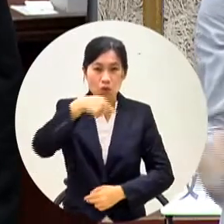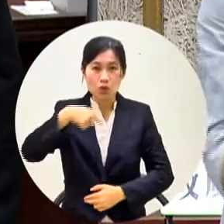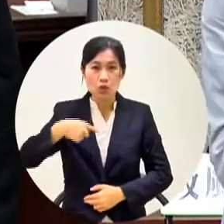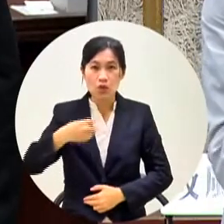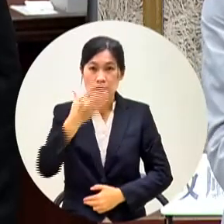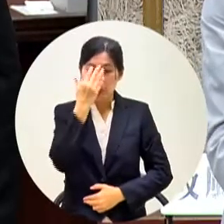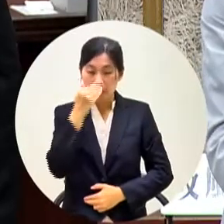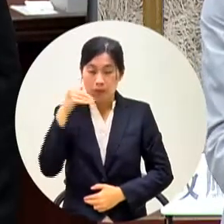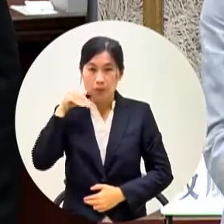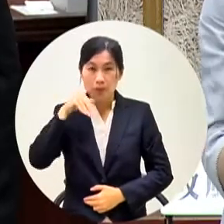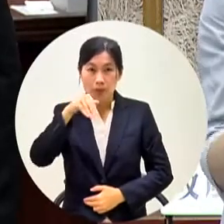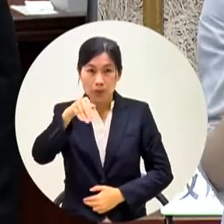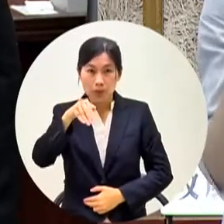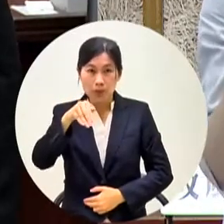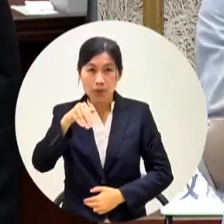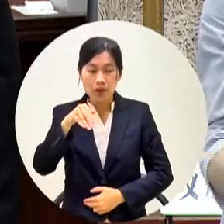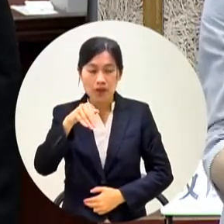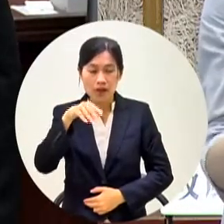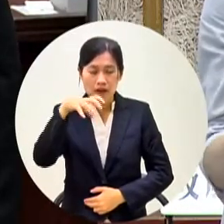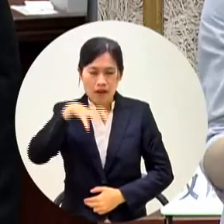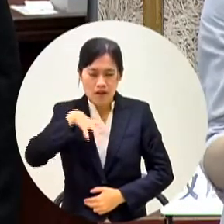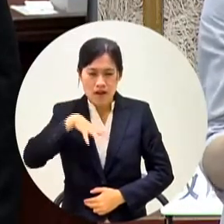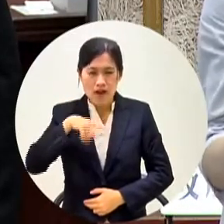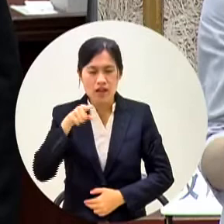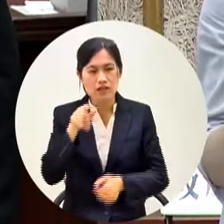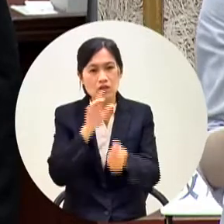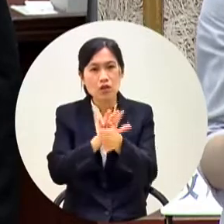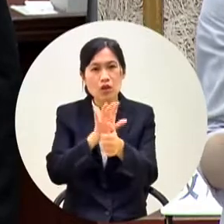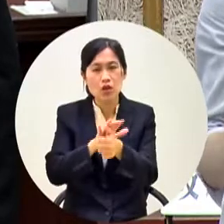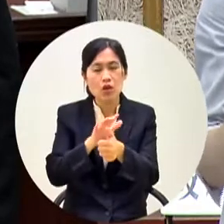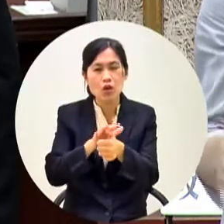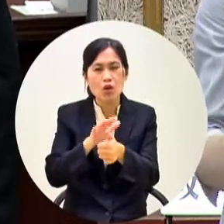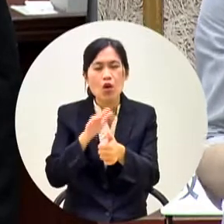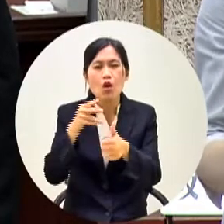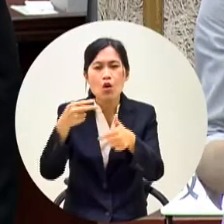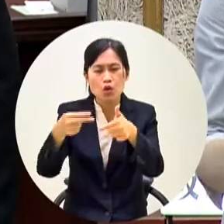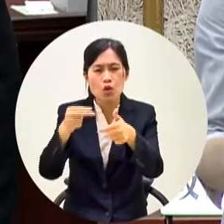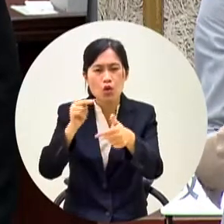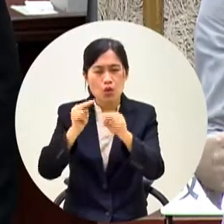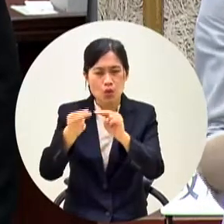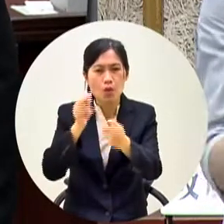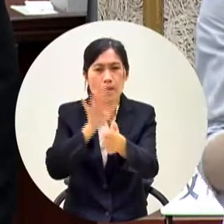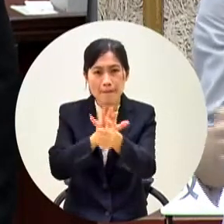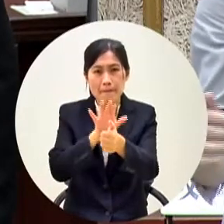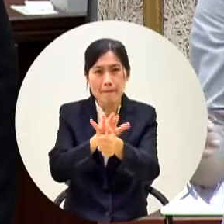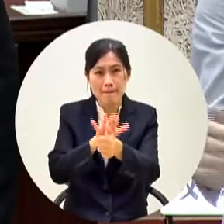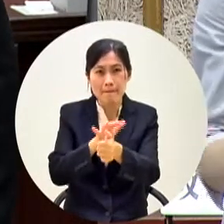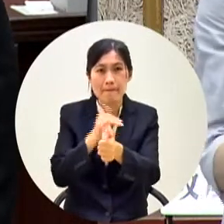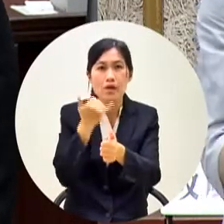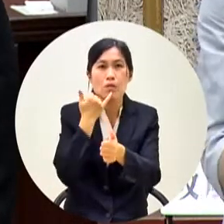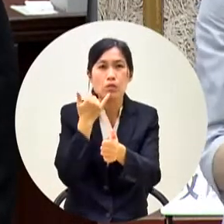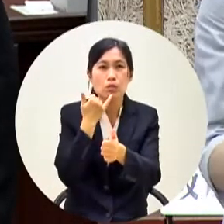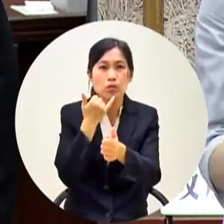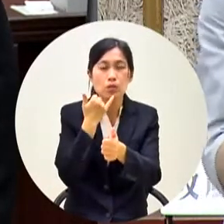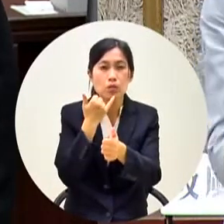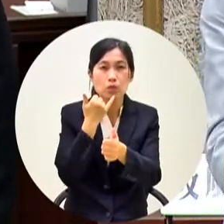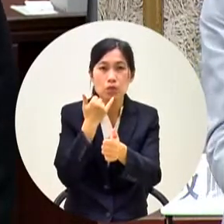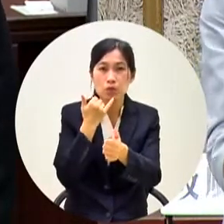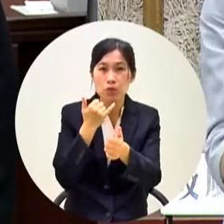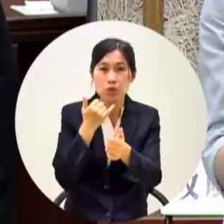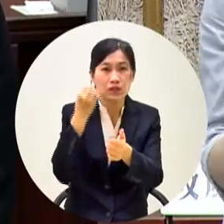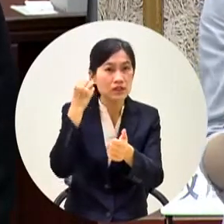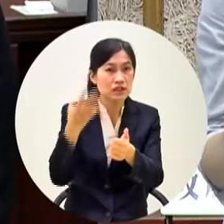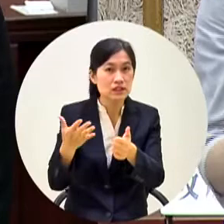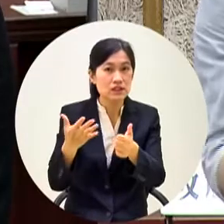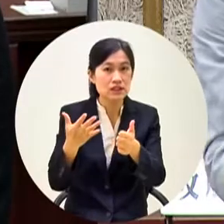整个东西向的快速道路，其实对仁武产业园区周边也会有疏解的功能。那包括说以后一个系统交流道到国